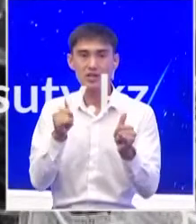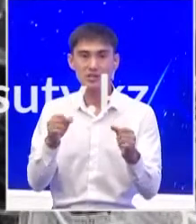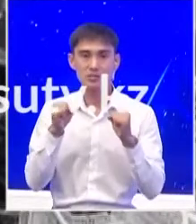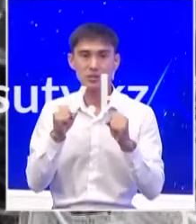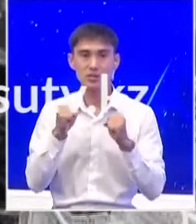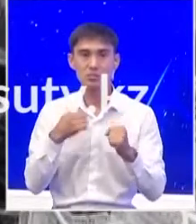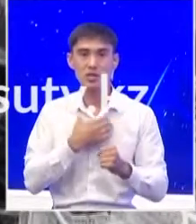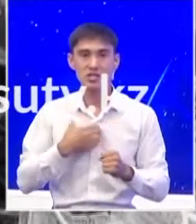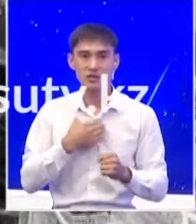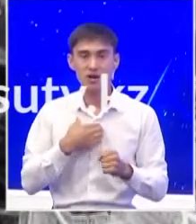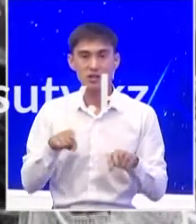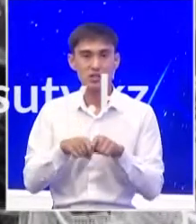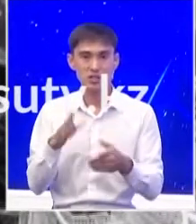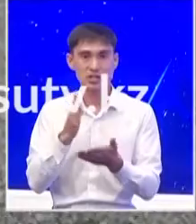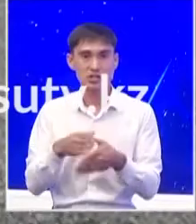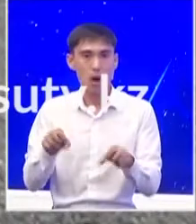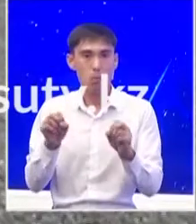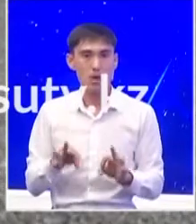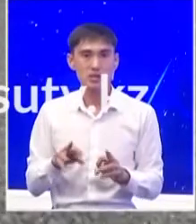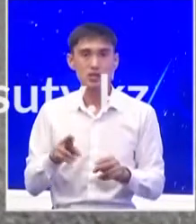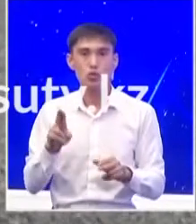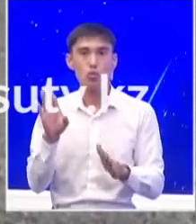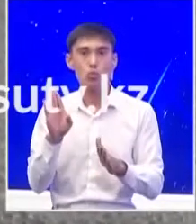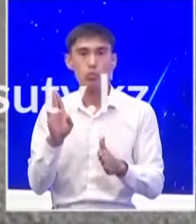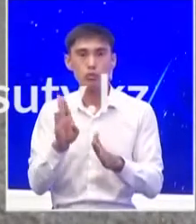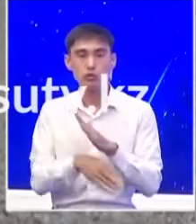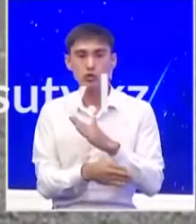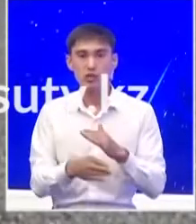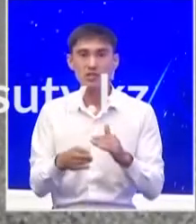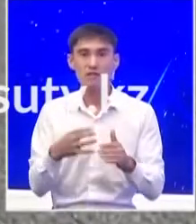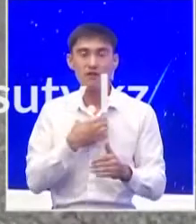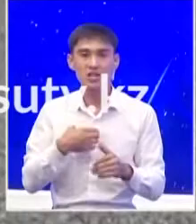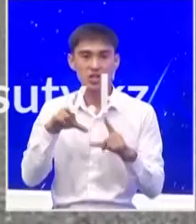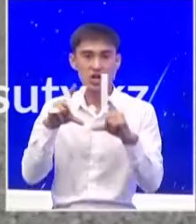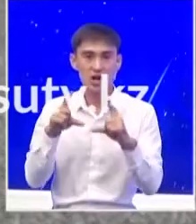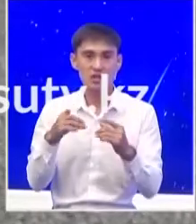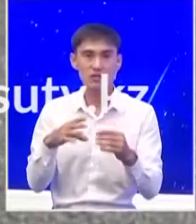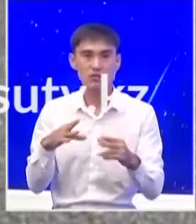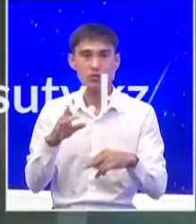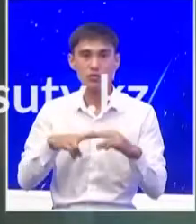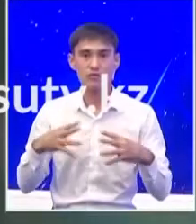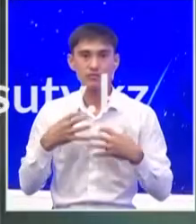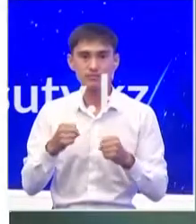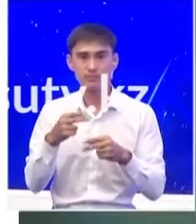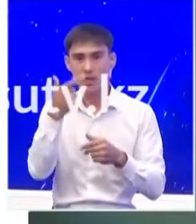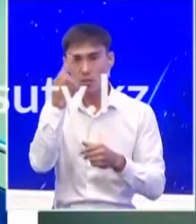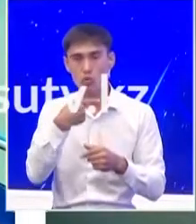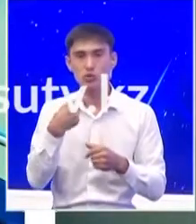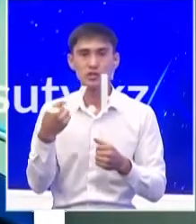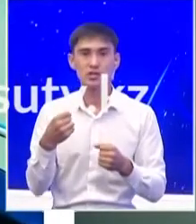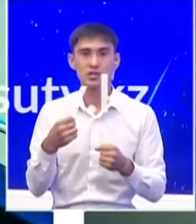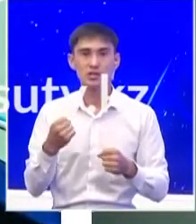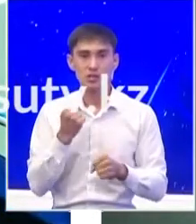спортсменам. И здесь есть опасность упустить важный кадр. Поэтому очень важно взять себя в руки и поймать не только эмоции, но